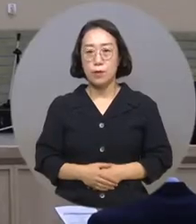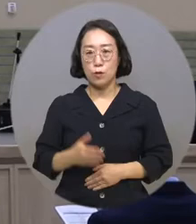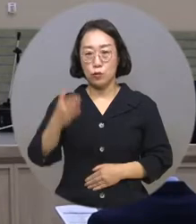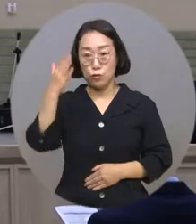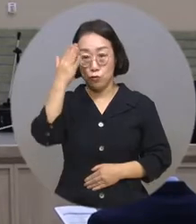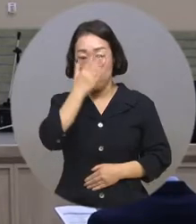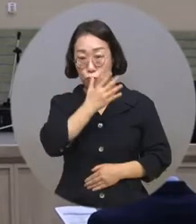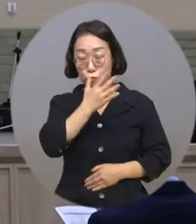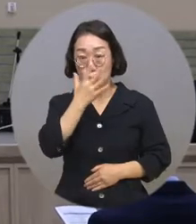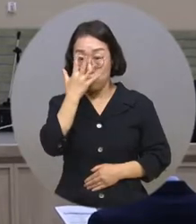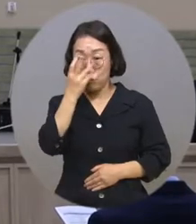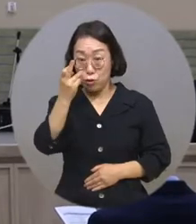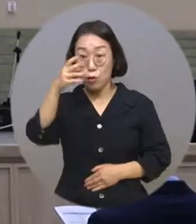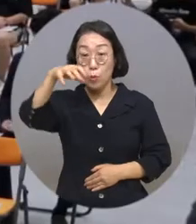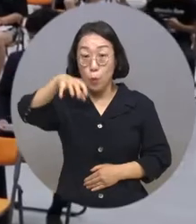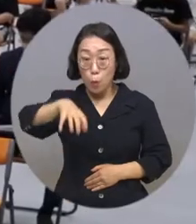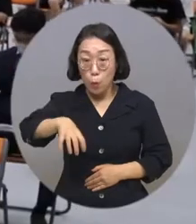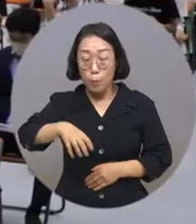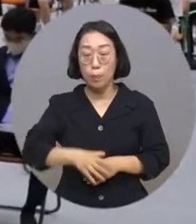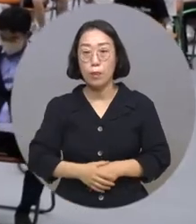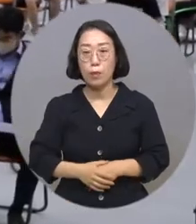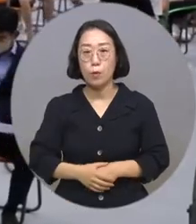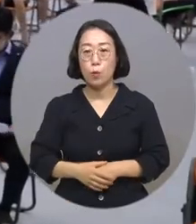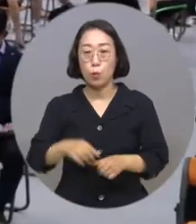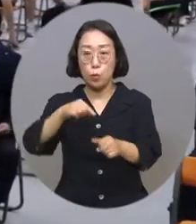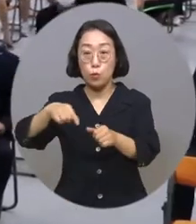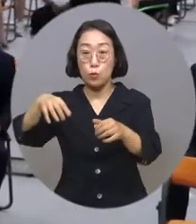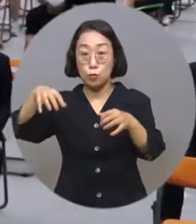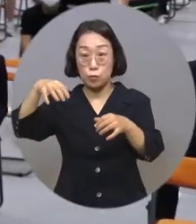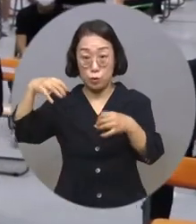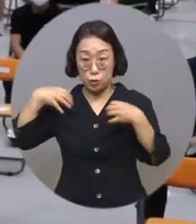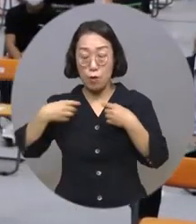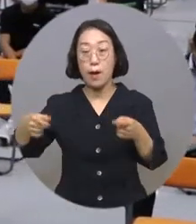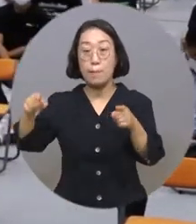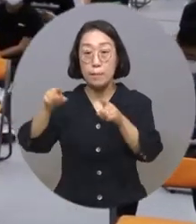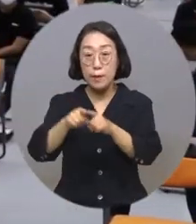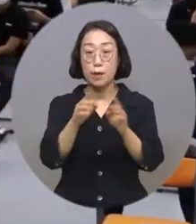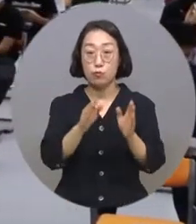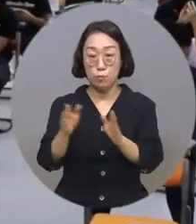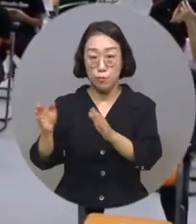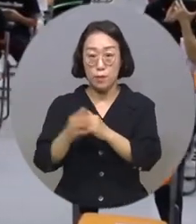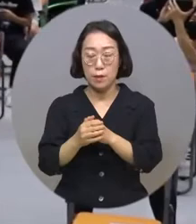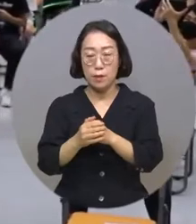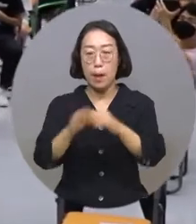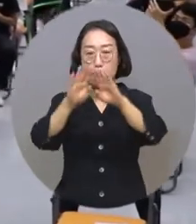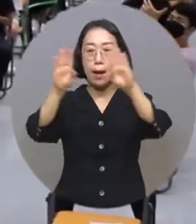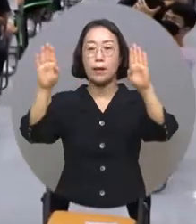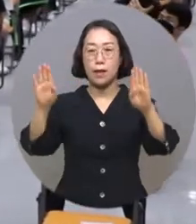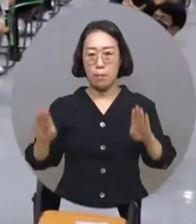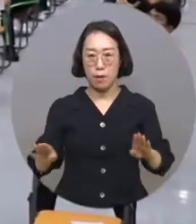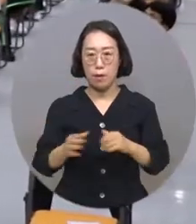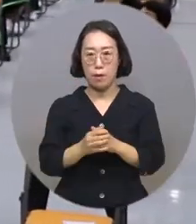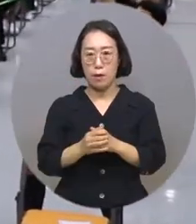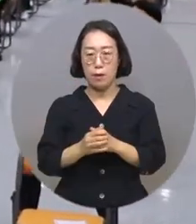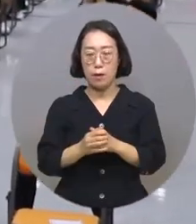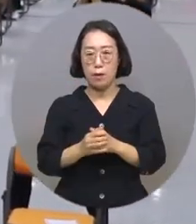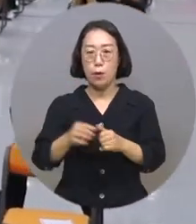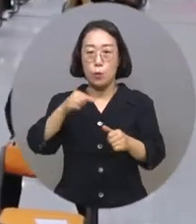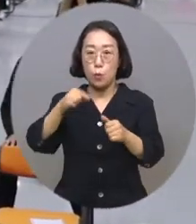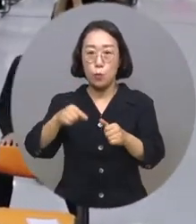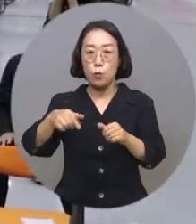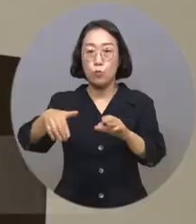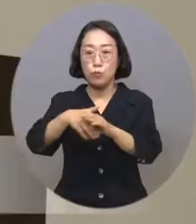순천시와 순천교육지원청이 공동 주최한 2022 청소년 정책박람회가 순천만 생태문화교육원에서